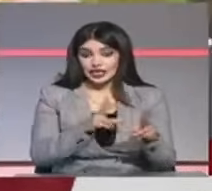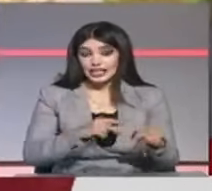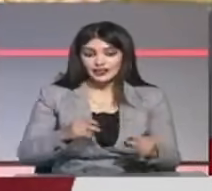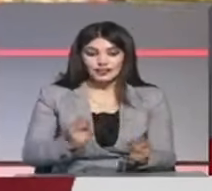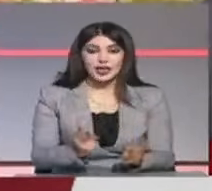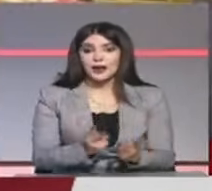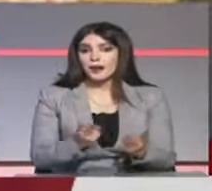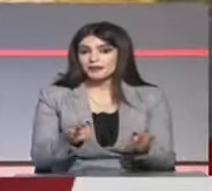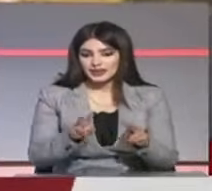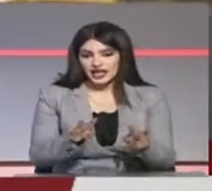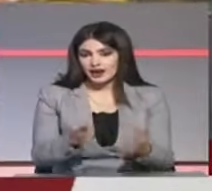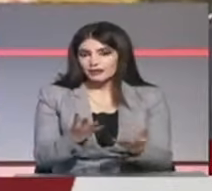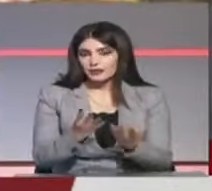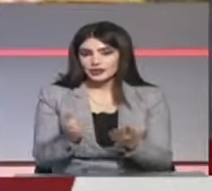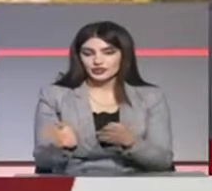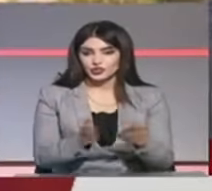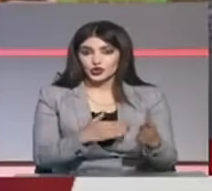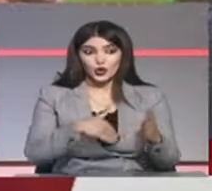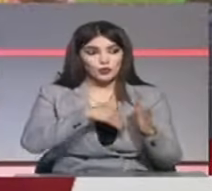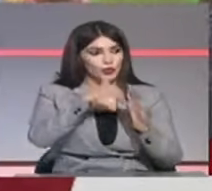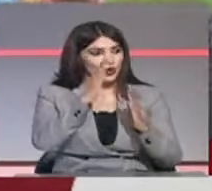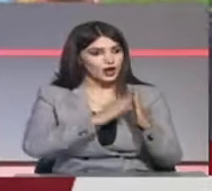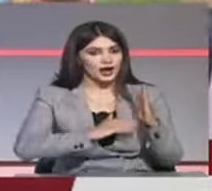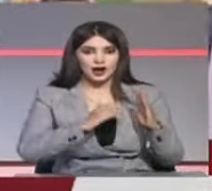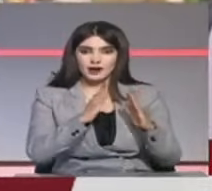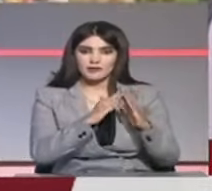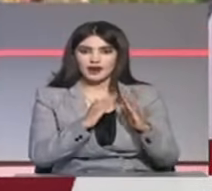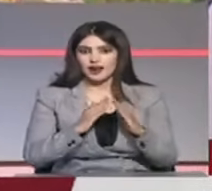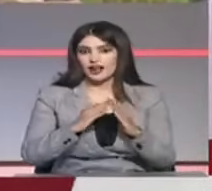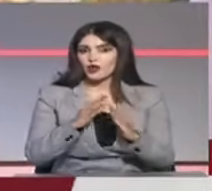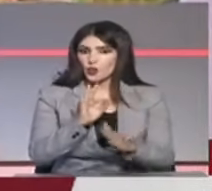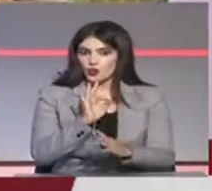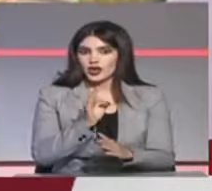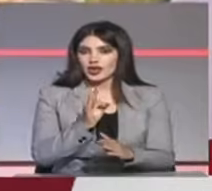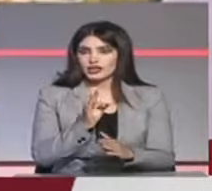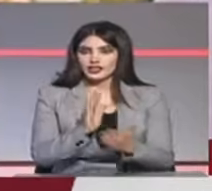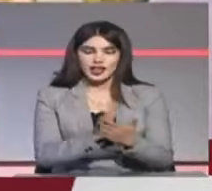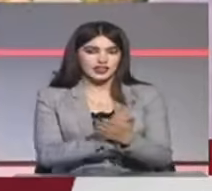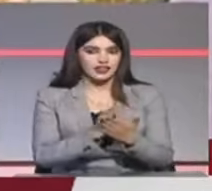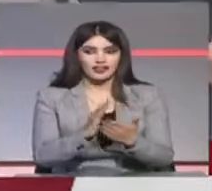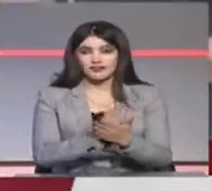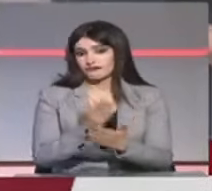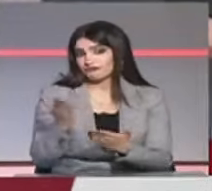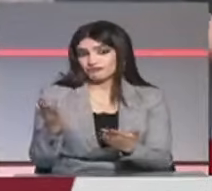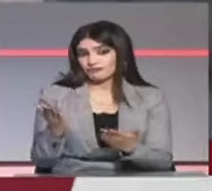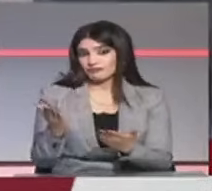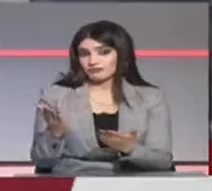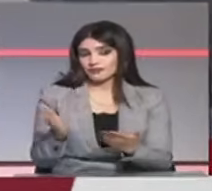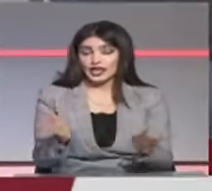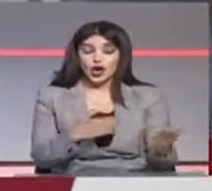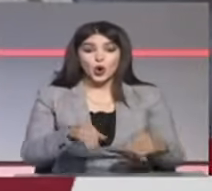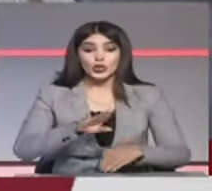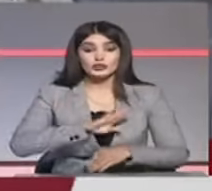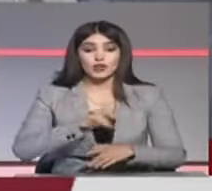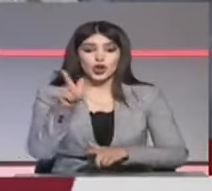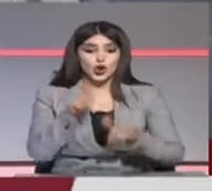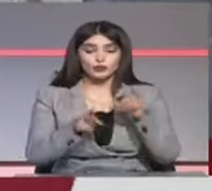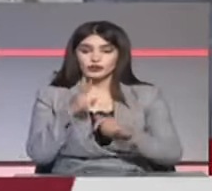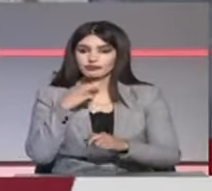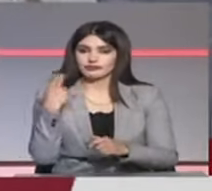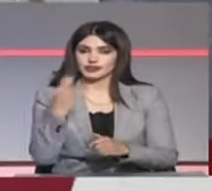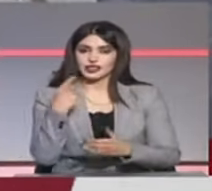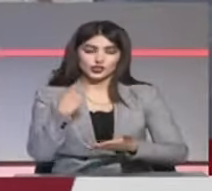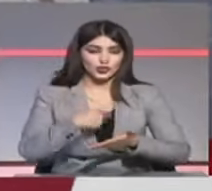اللي انا حضرت من الغرب في الدنيا بسبب محدوديه الامكانيات